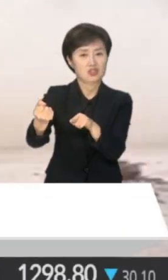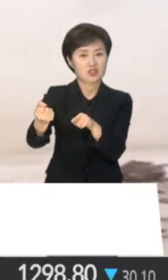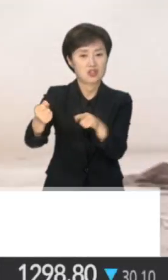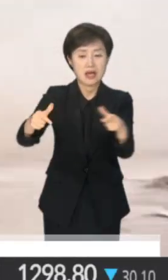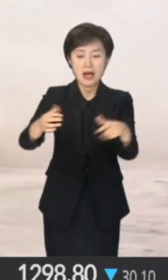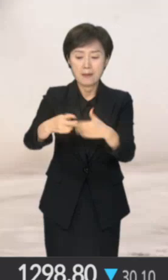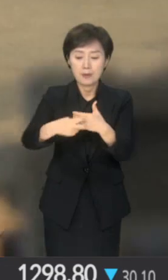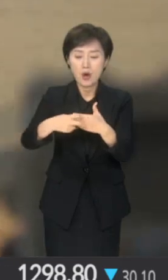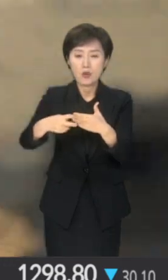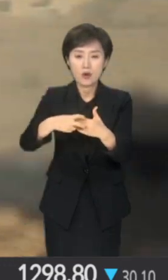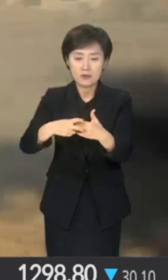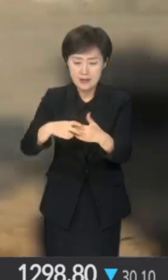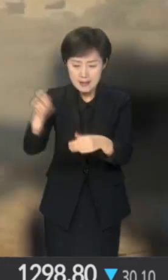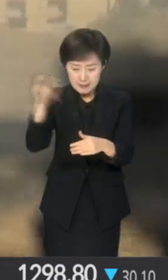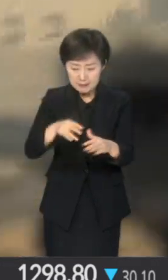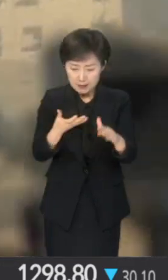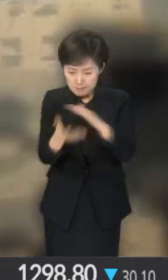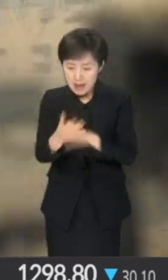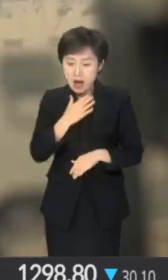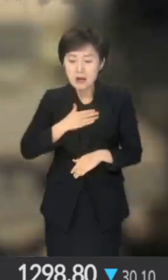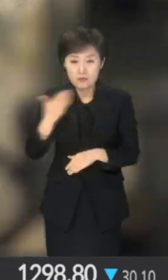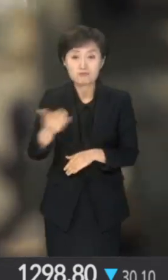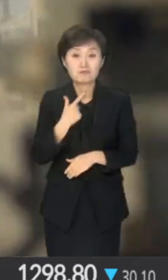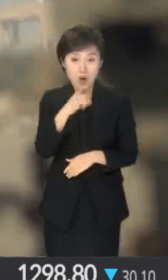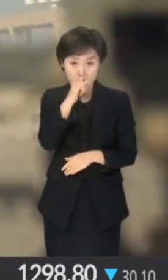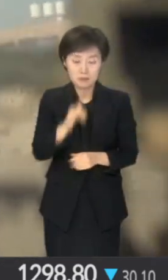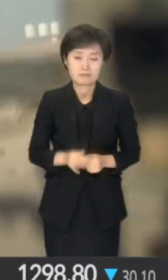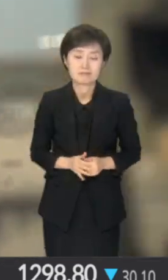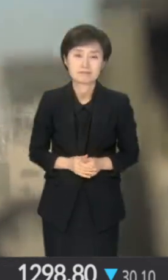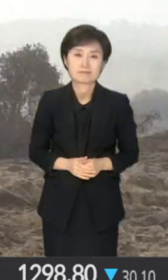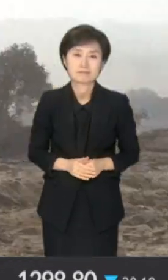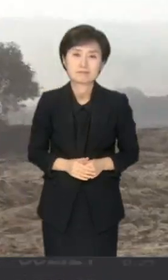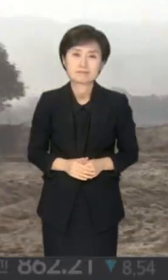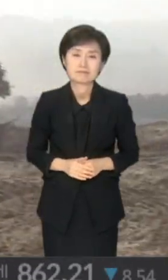시파 병원 급습을 사전 통보한 바 있습니다